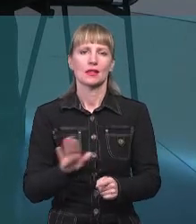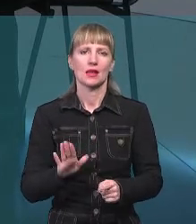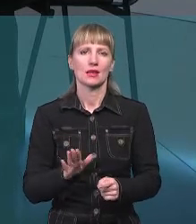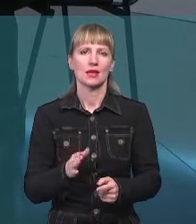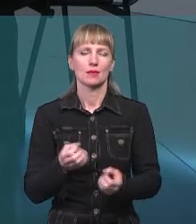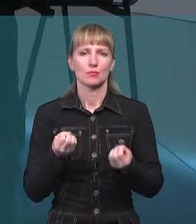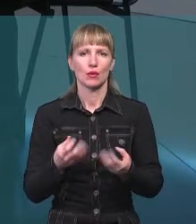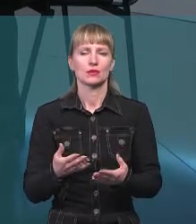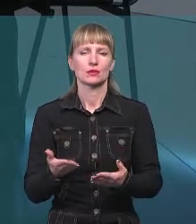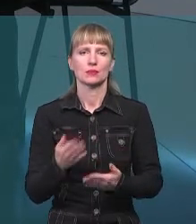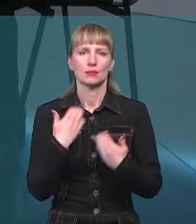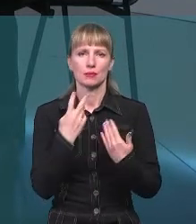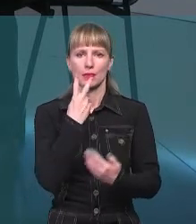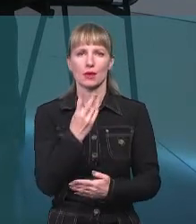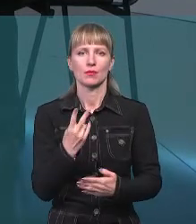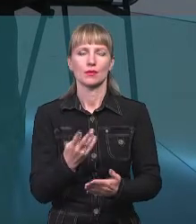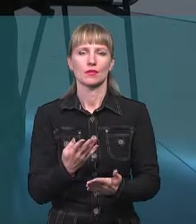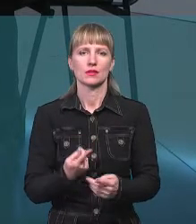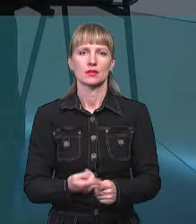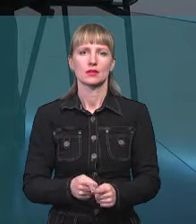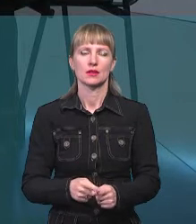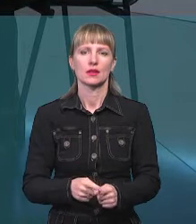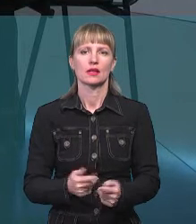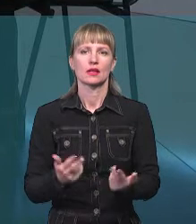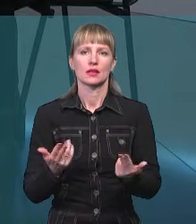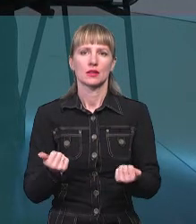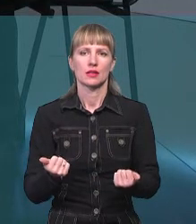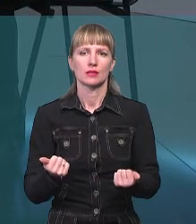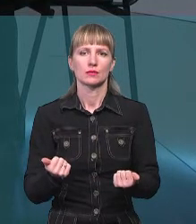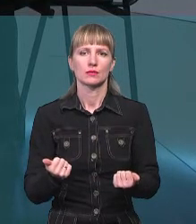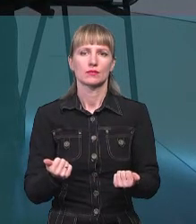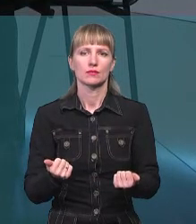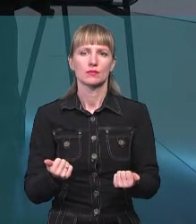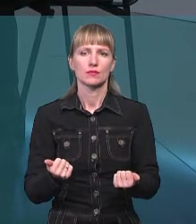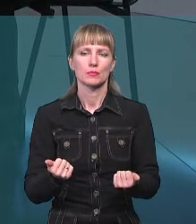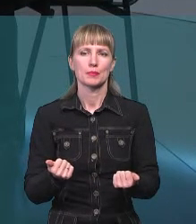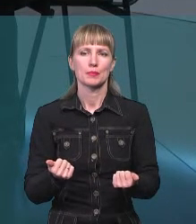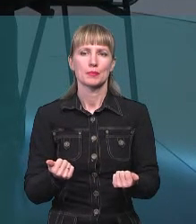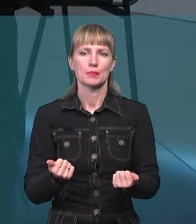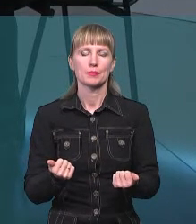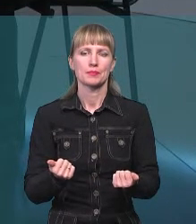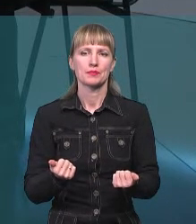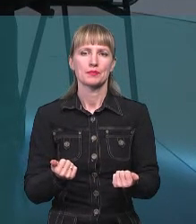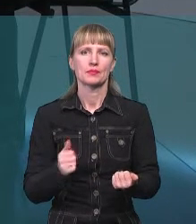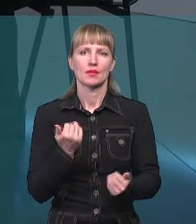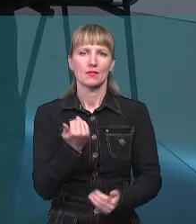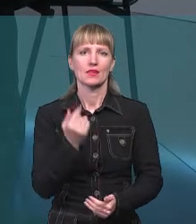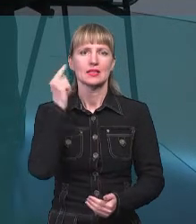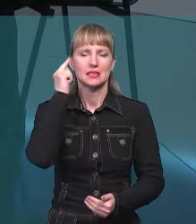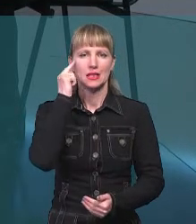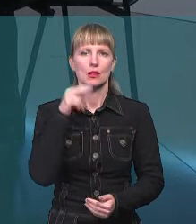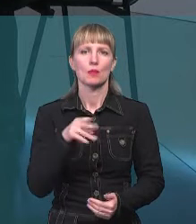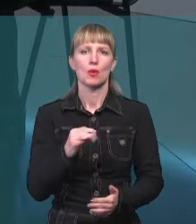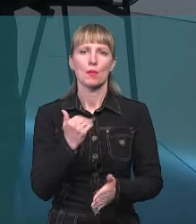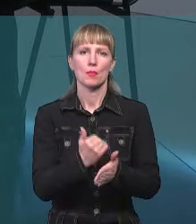репрезентативним. Пропоную нашим глядачам подивитися. Так, звісно, є. А чи знаєте ви про